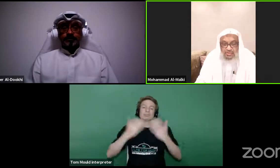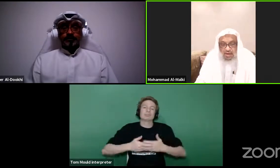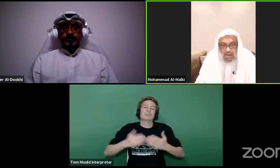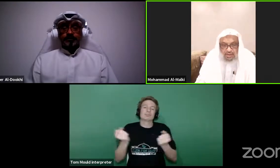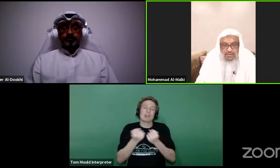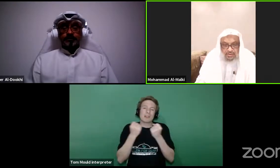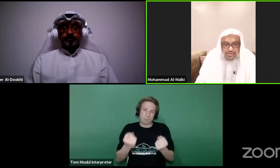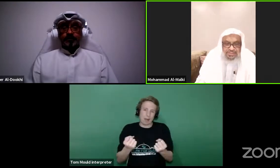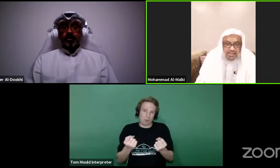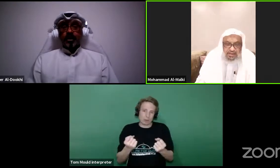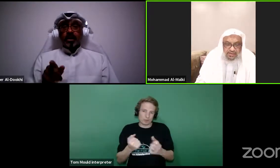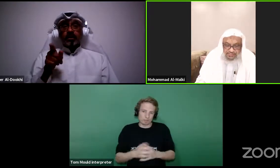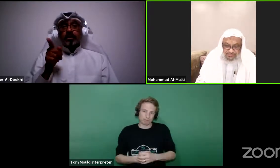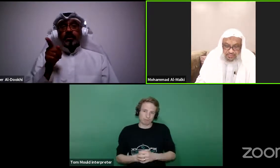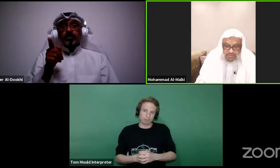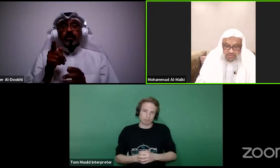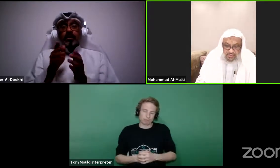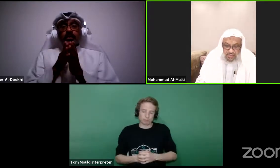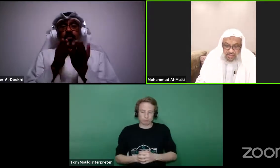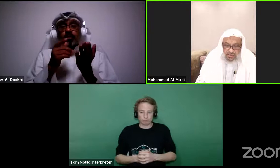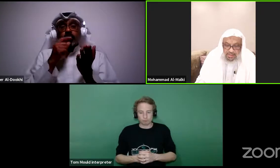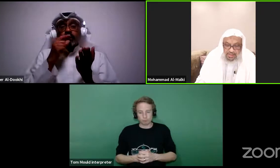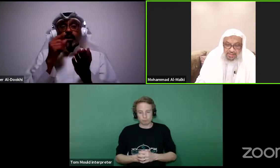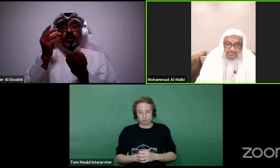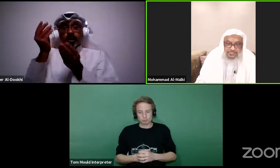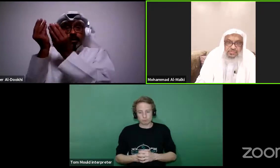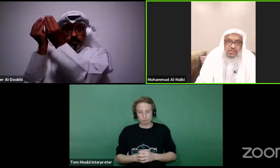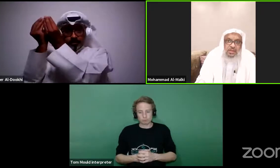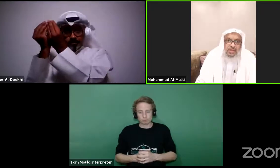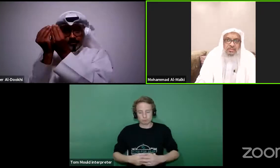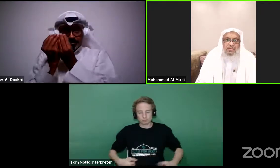فهذا القرآن أنزل